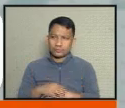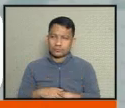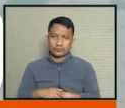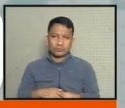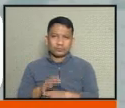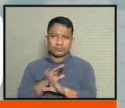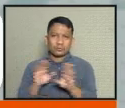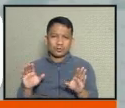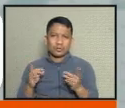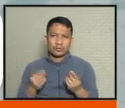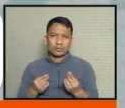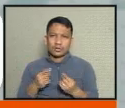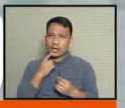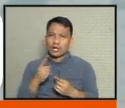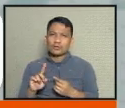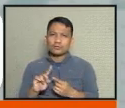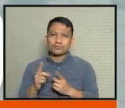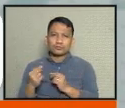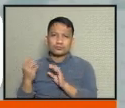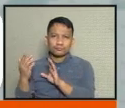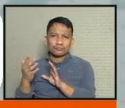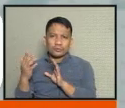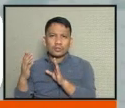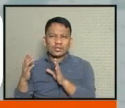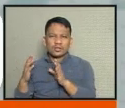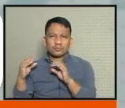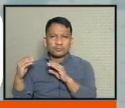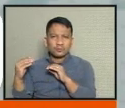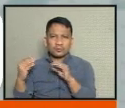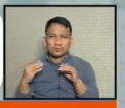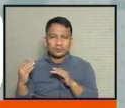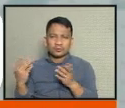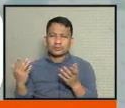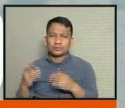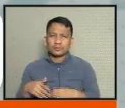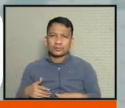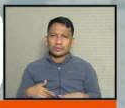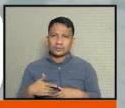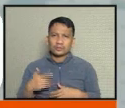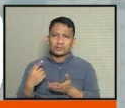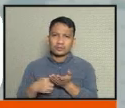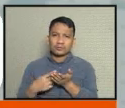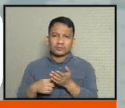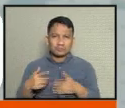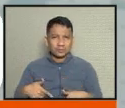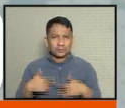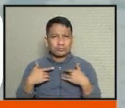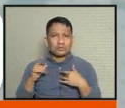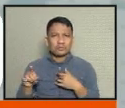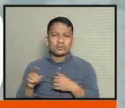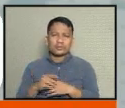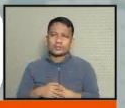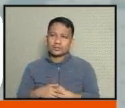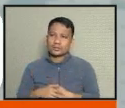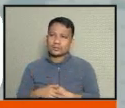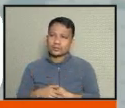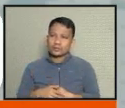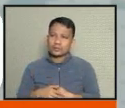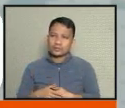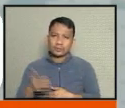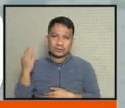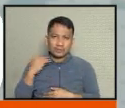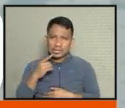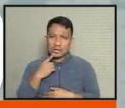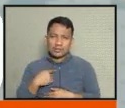Wala. Okay, anong pinag-uusapan nyo? Sabi ko sa dati lang. Ano? Dati